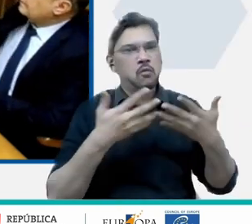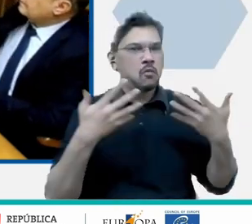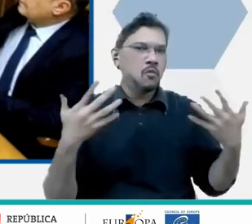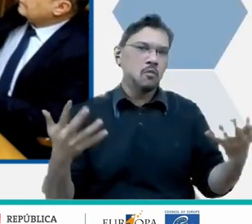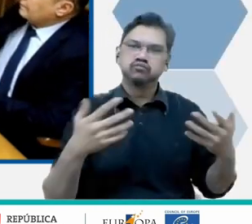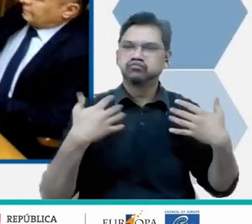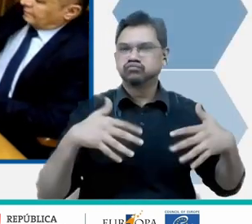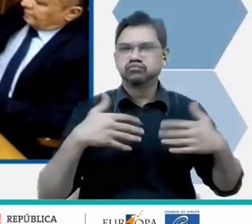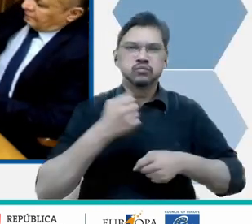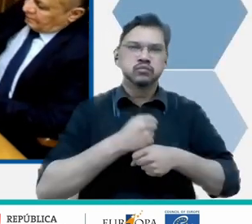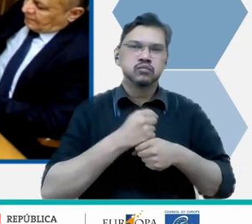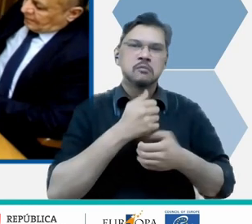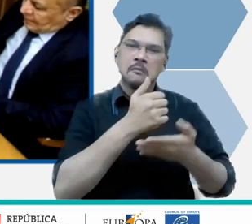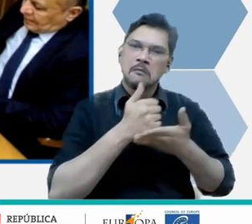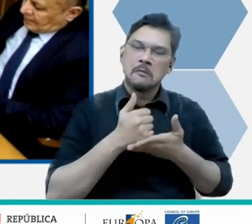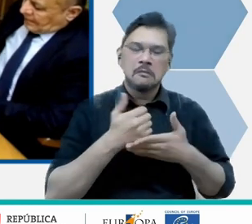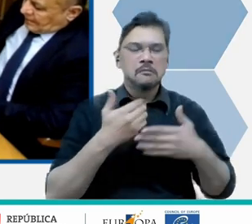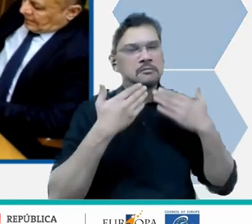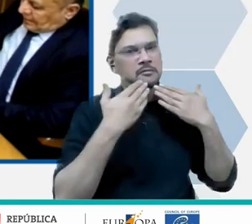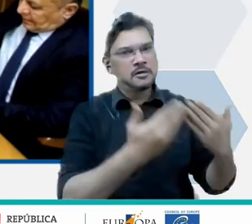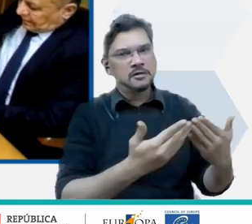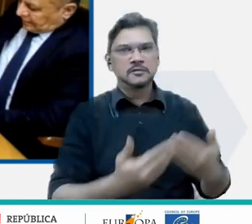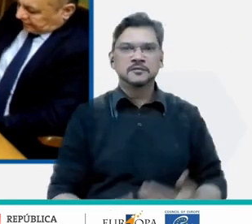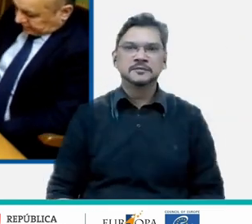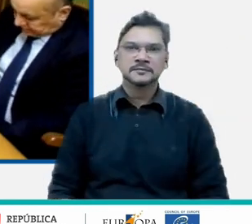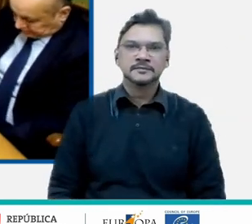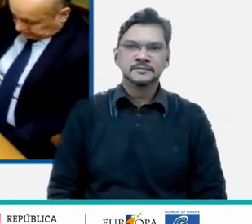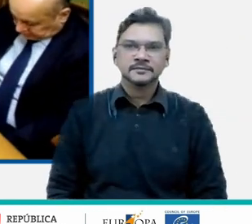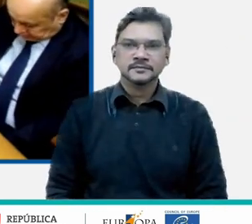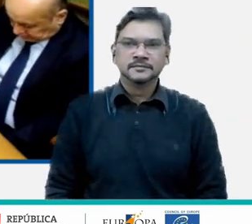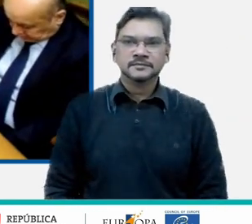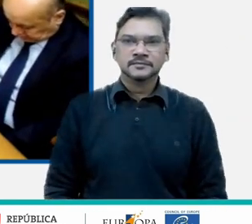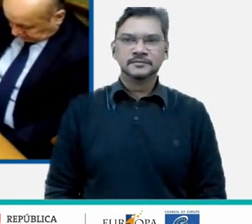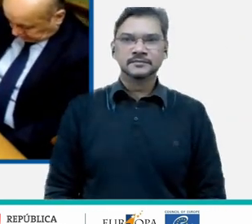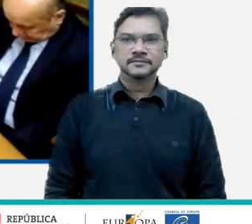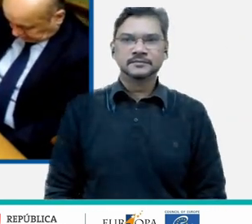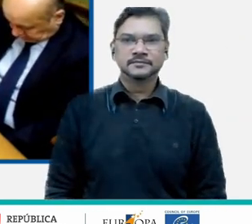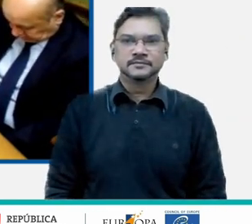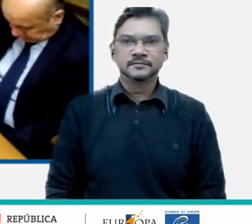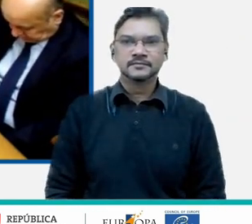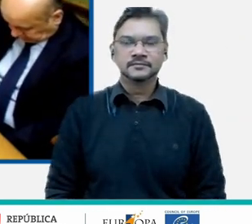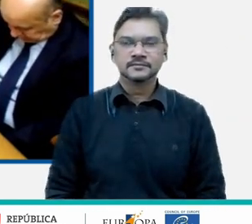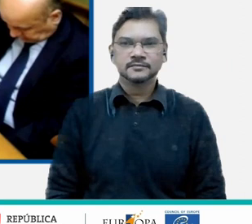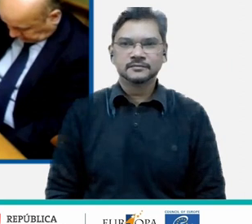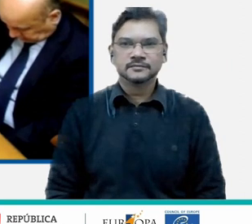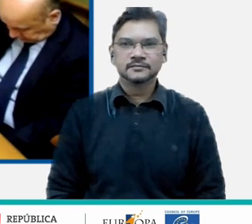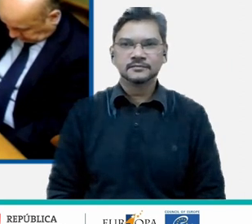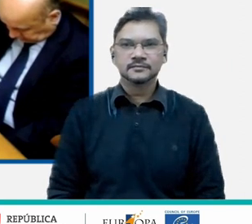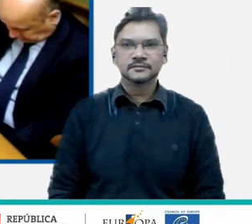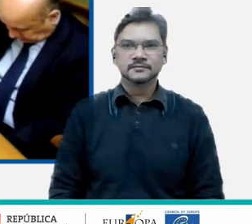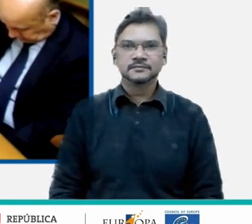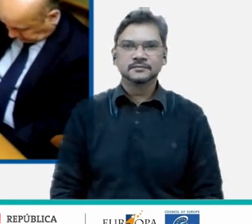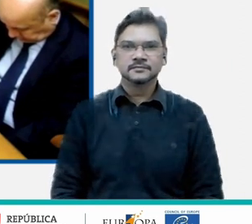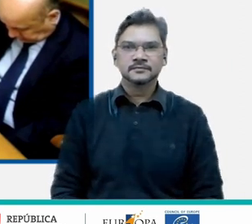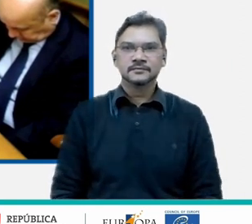предложению Управления Организации Объединенных Наций по снижению войска бедствий о сотрудничестве